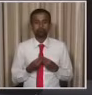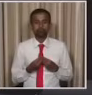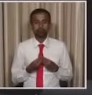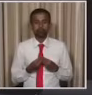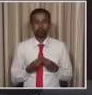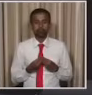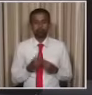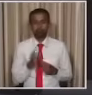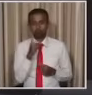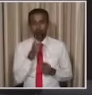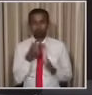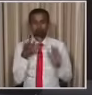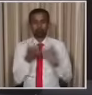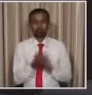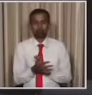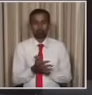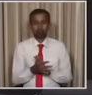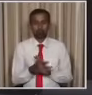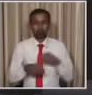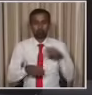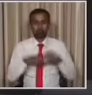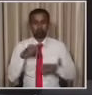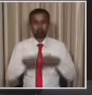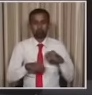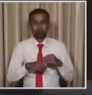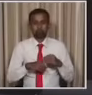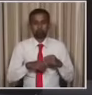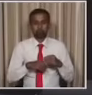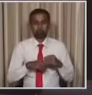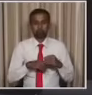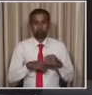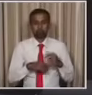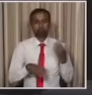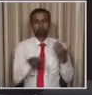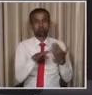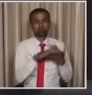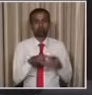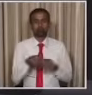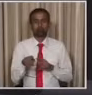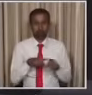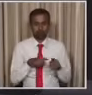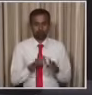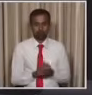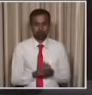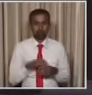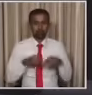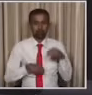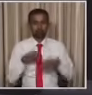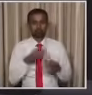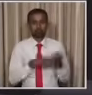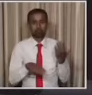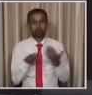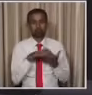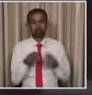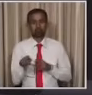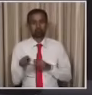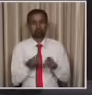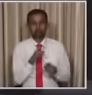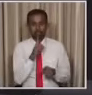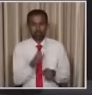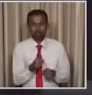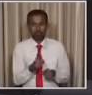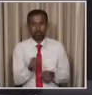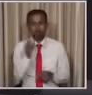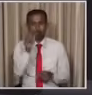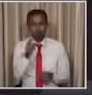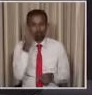ඇතිවෙච්ච පළවිපාක නිසා ඇතිවුණු දේශපාලන සුනාමියක් තමයි මේ එන්නේ. දේශපාලන සුනාමියක් කියන්නේ